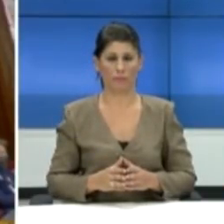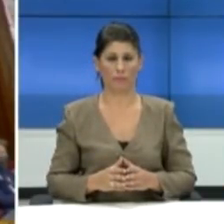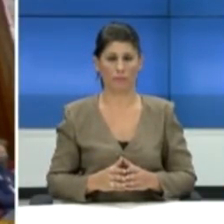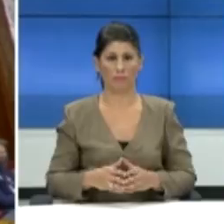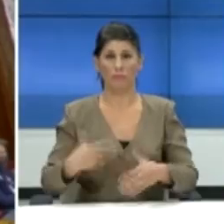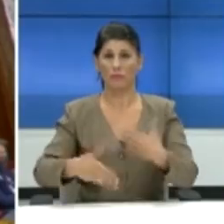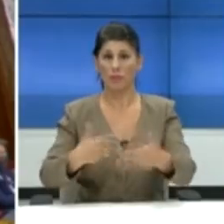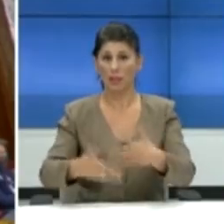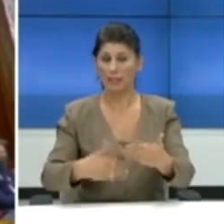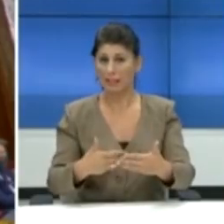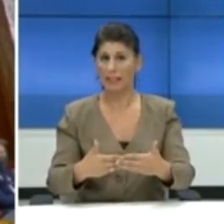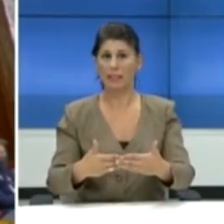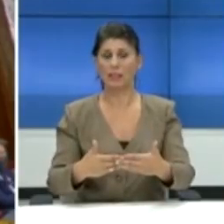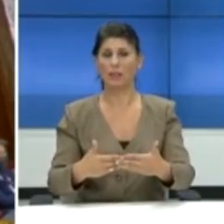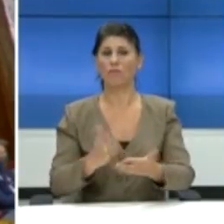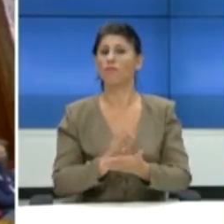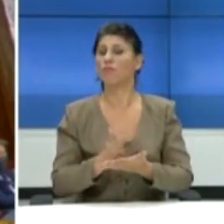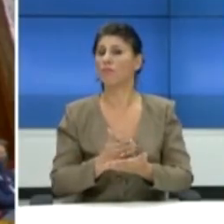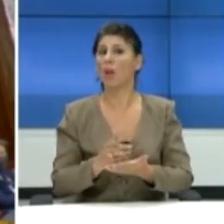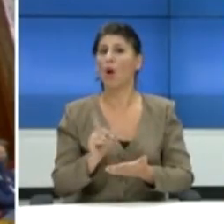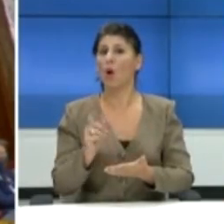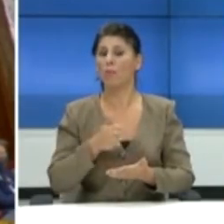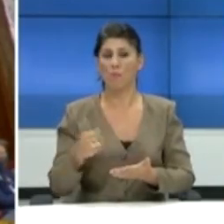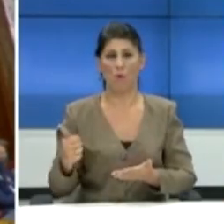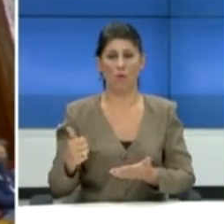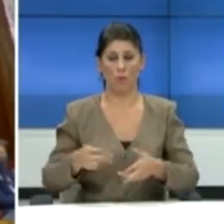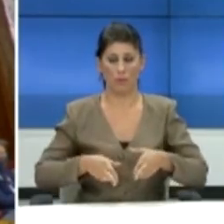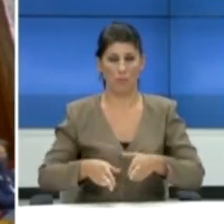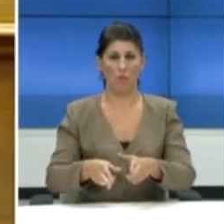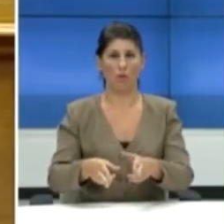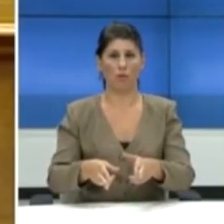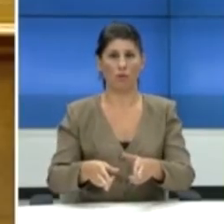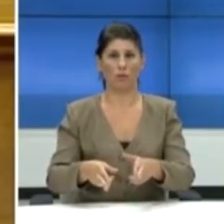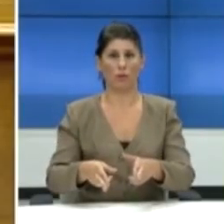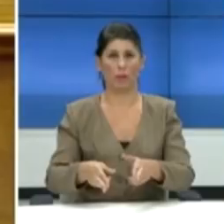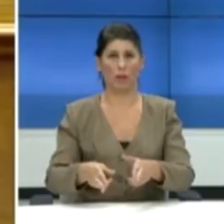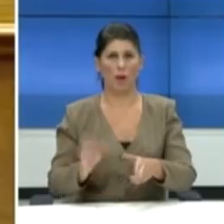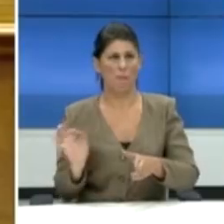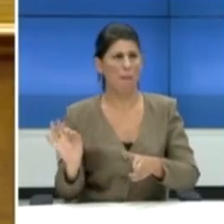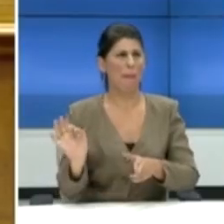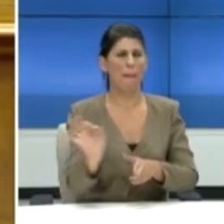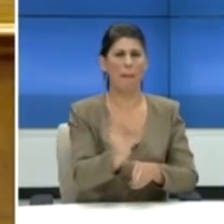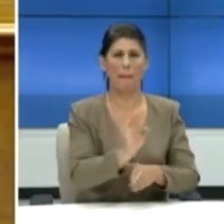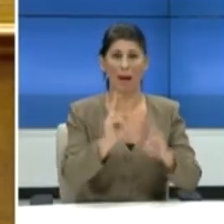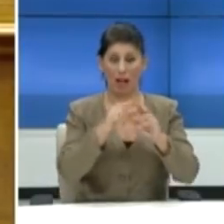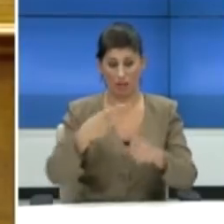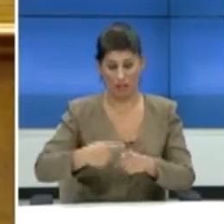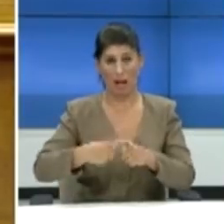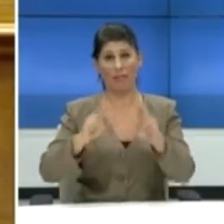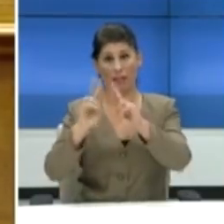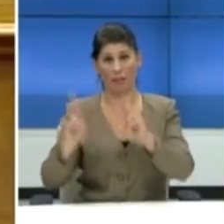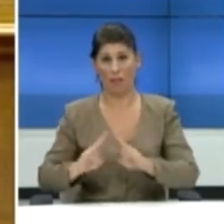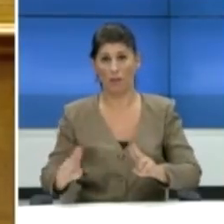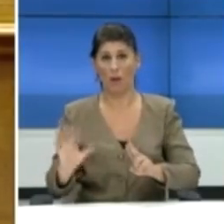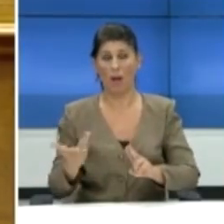πως οι εξελίξεις καθορίζονται όχι μόνο από την πορεία και το φούντομα της πανδημίας στη χώρα μας και διεθνώς,